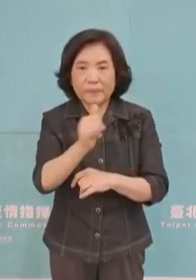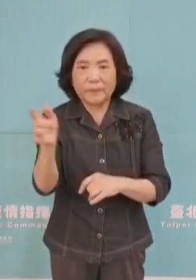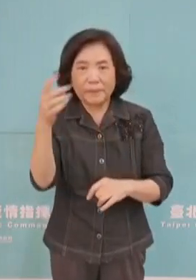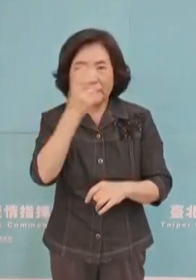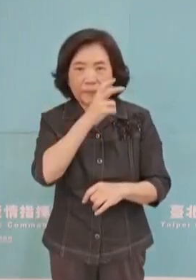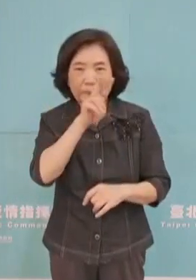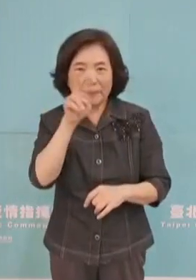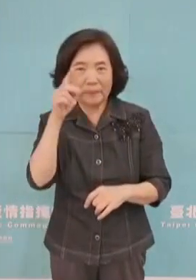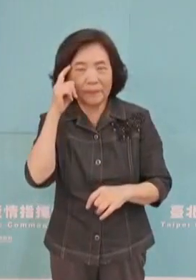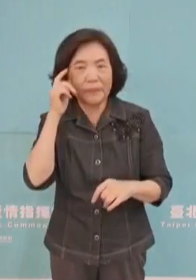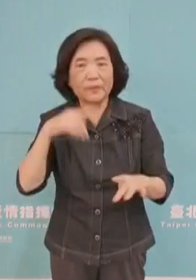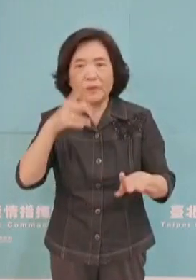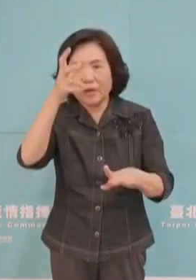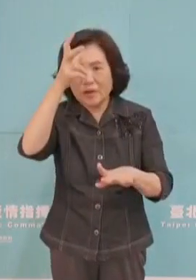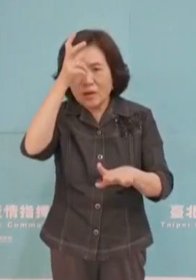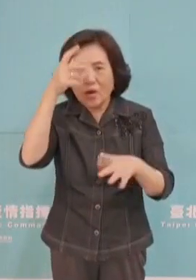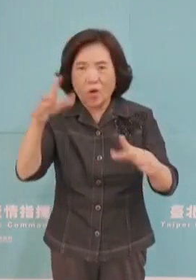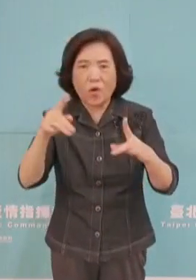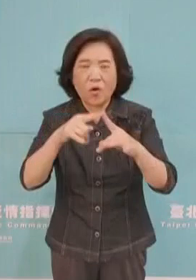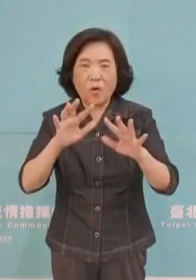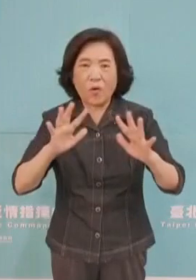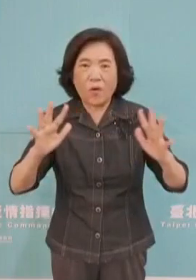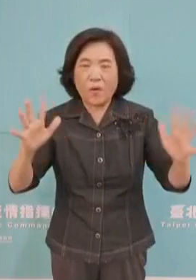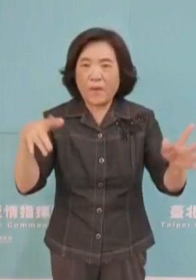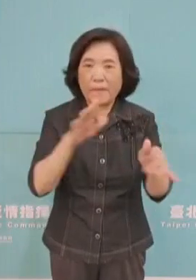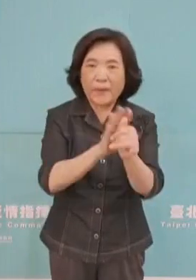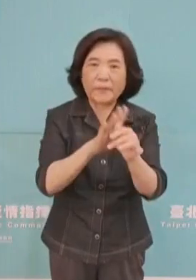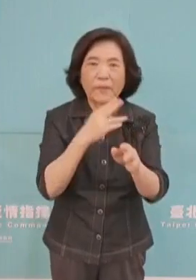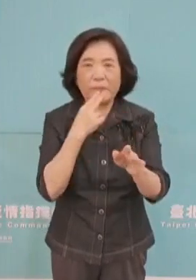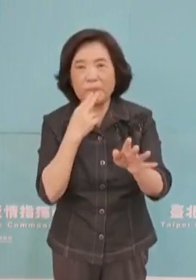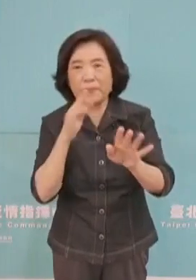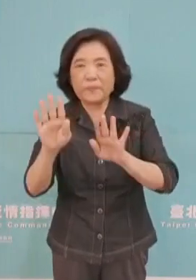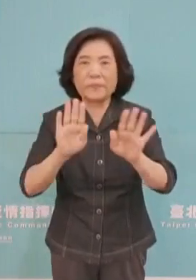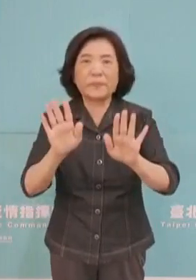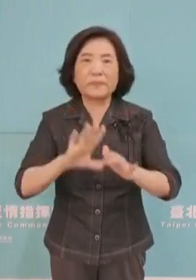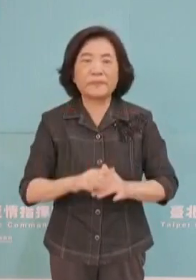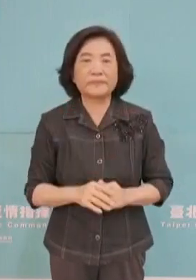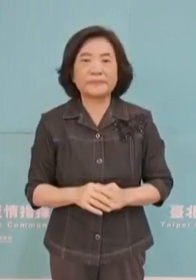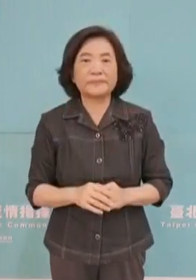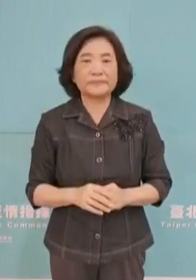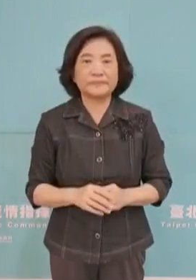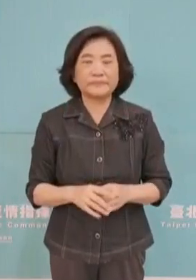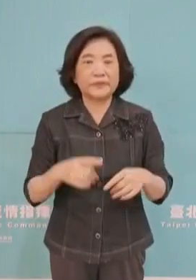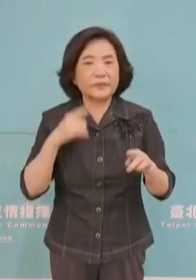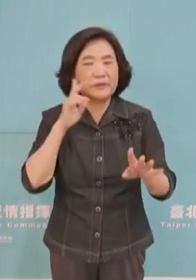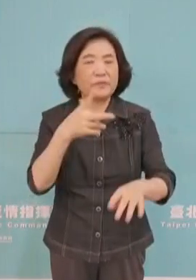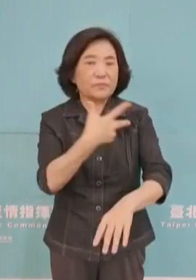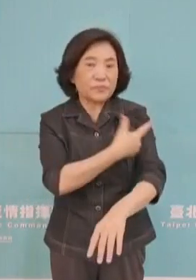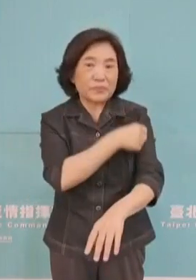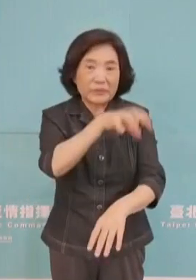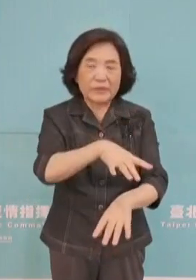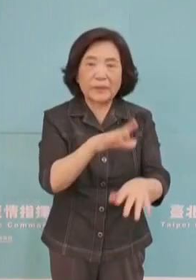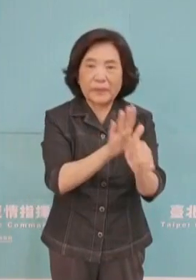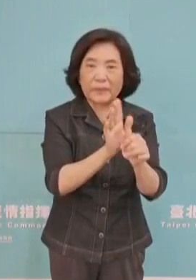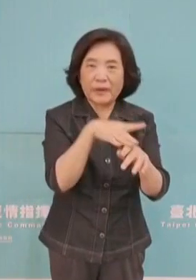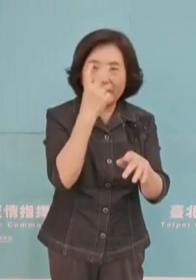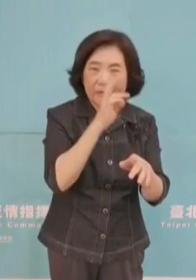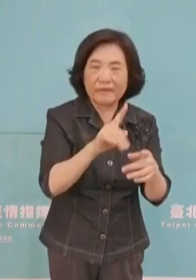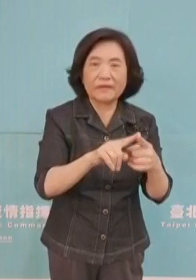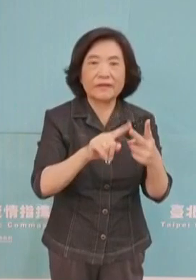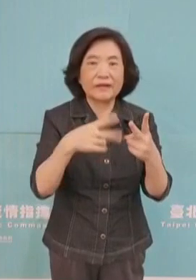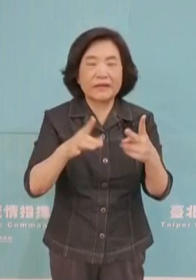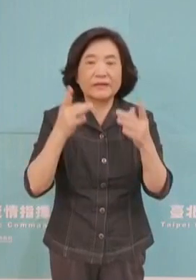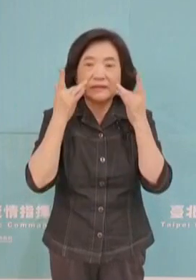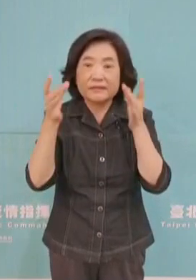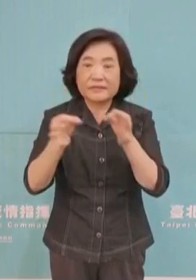相当多的警察在维持秩序哦。所以不管是注射地点的维持秩序的，到这个